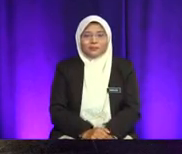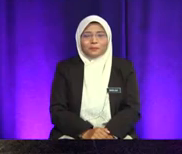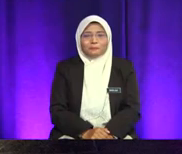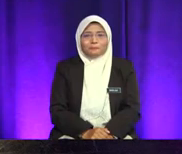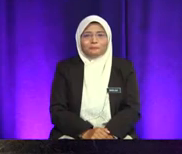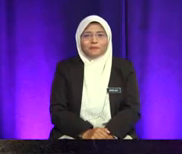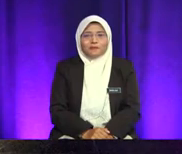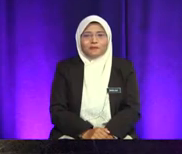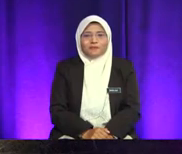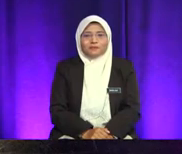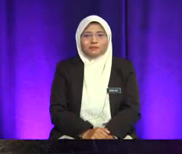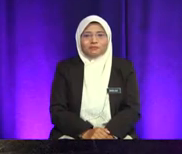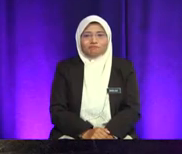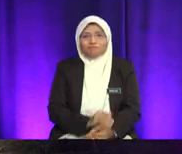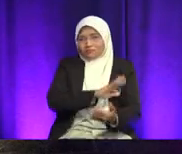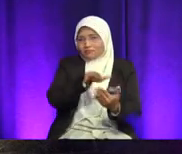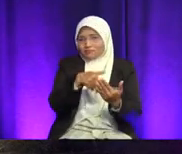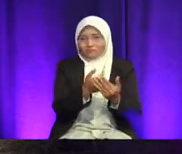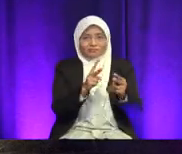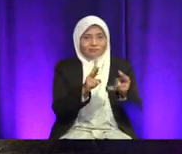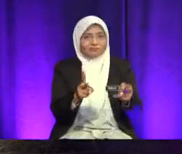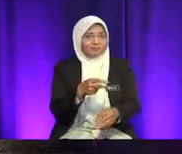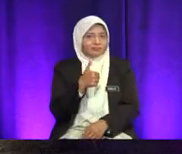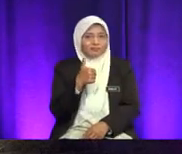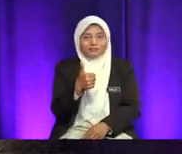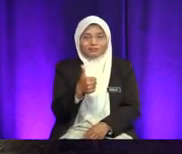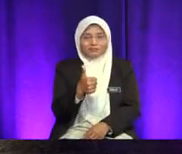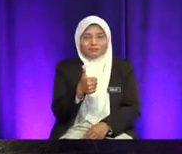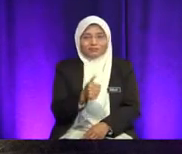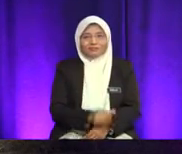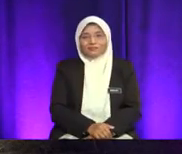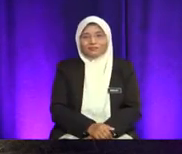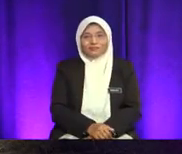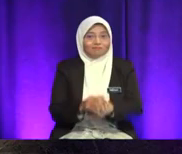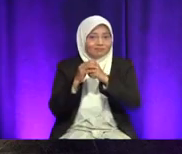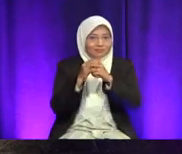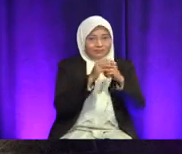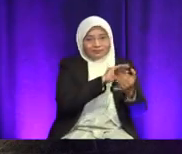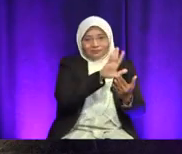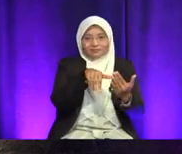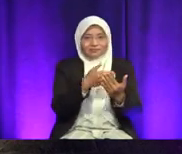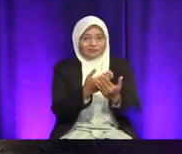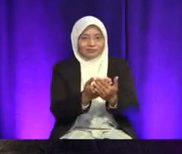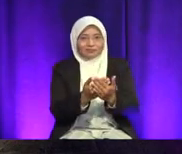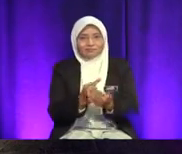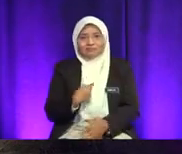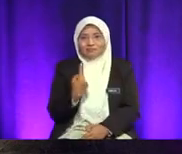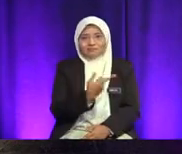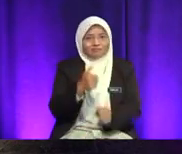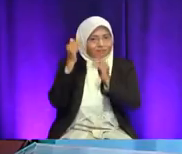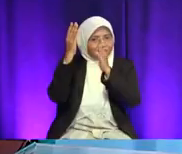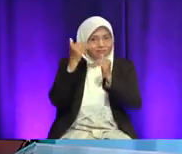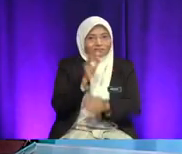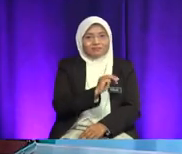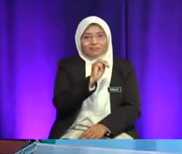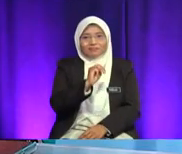juga adik Muhammad Anwari sangat bagus hari ini persembahan dan juga prestasi Anda Tania dan kami juga mengharapkan murid-murid di rumah